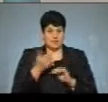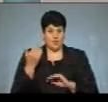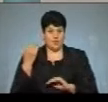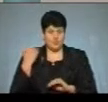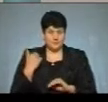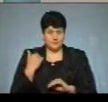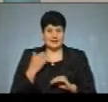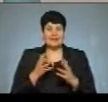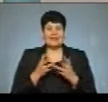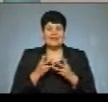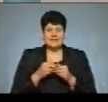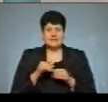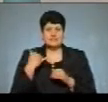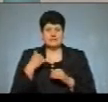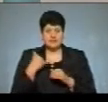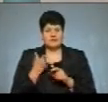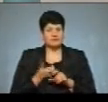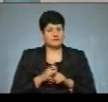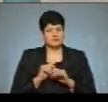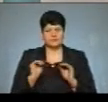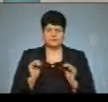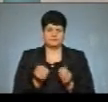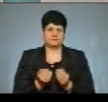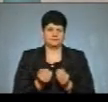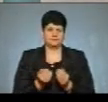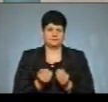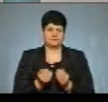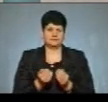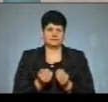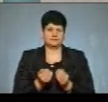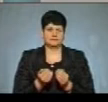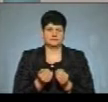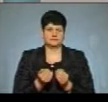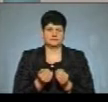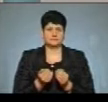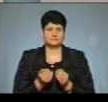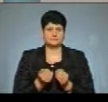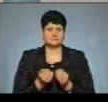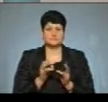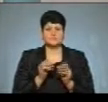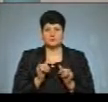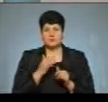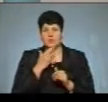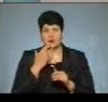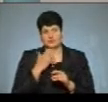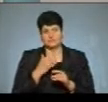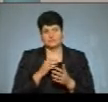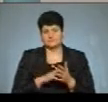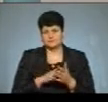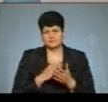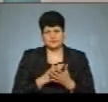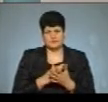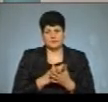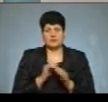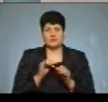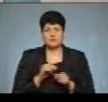кількість викликів значно зменшилася. Ну, багато є факторів. Очевидно,